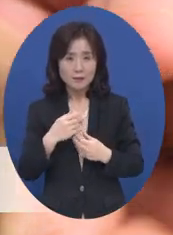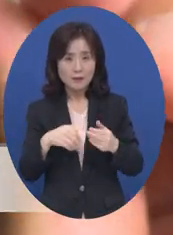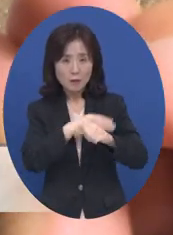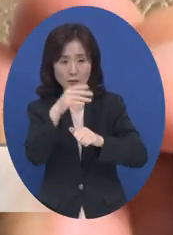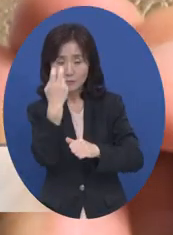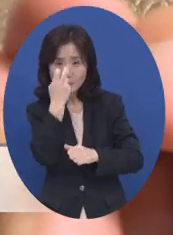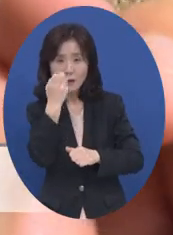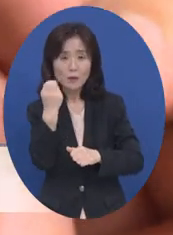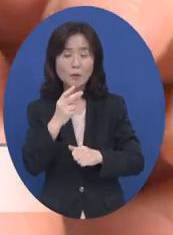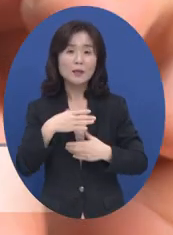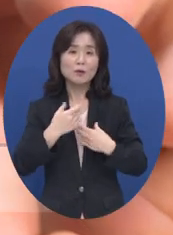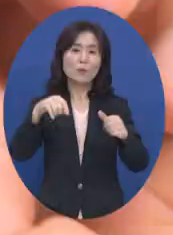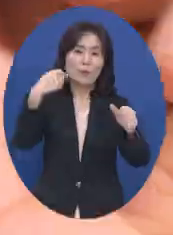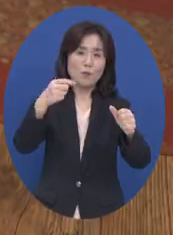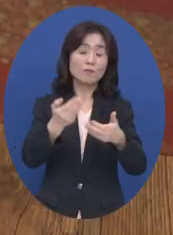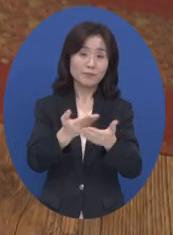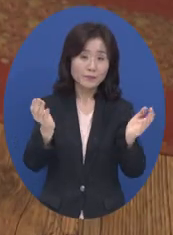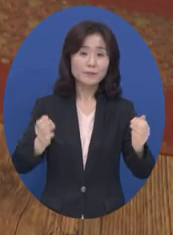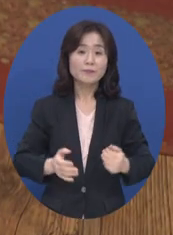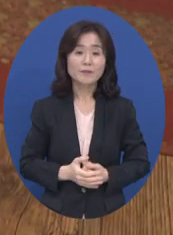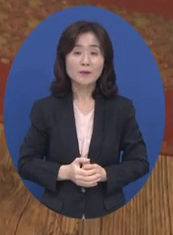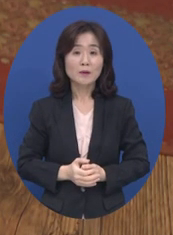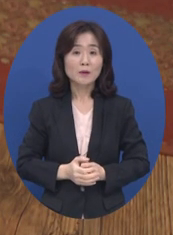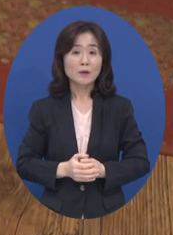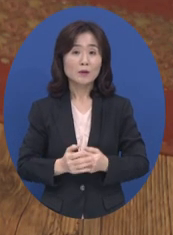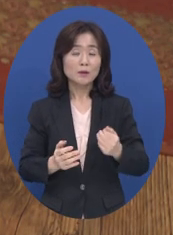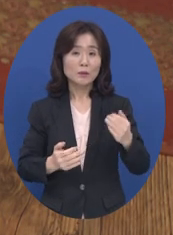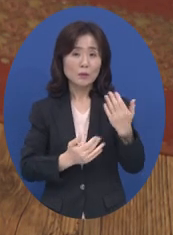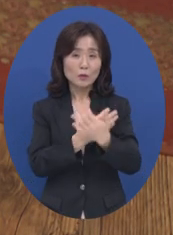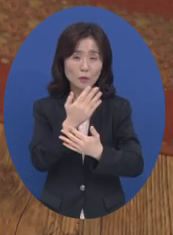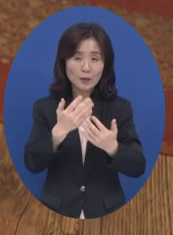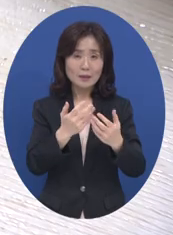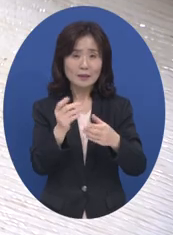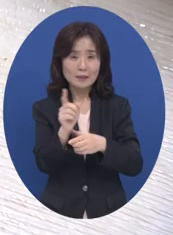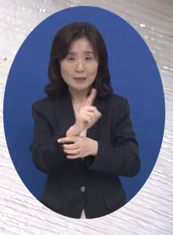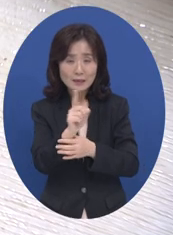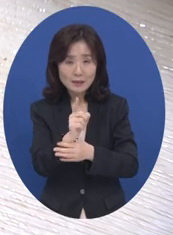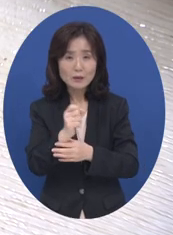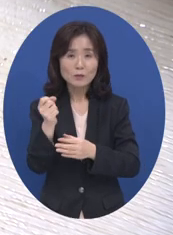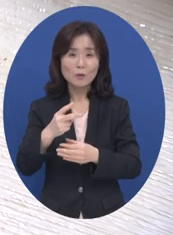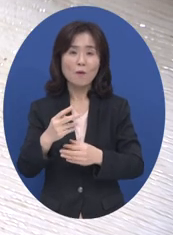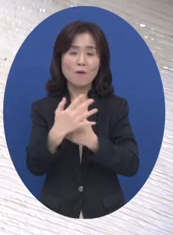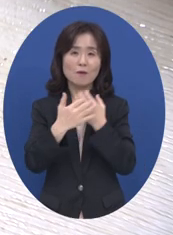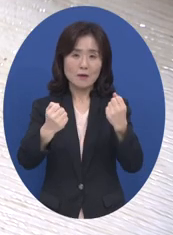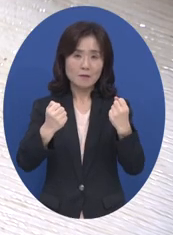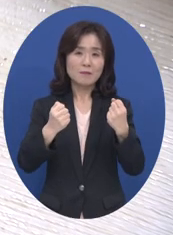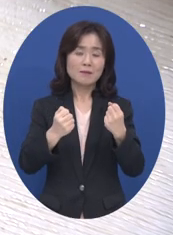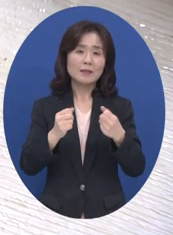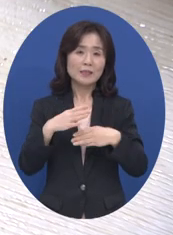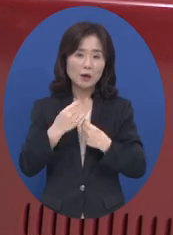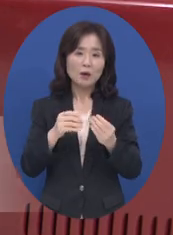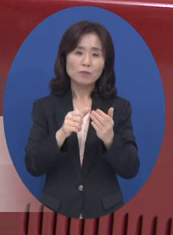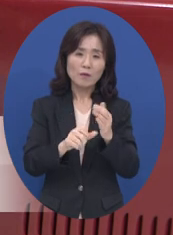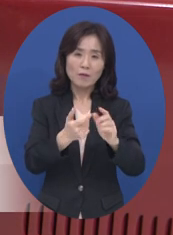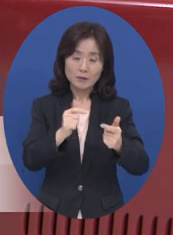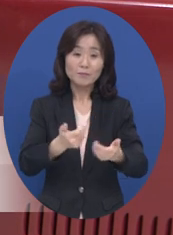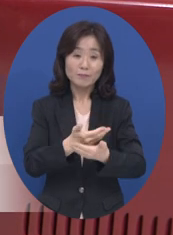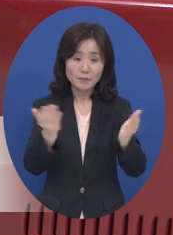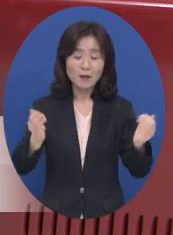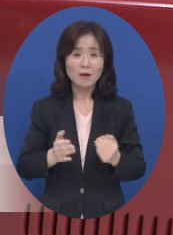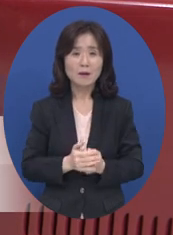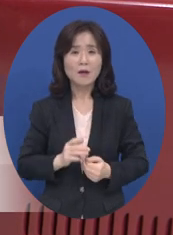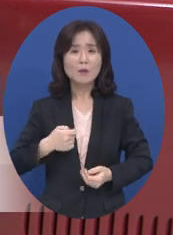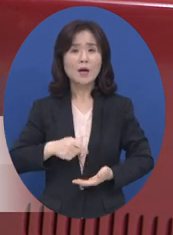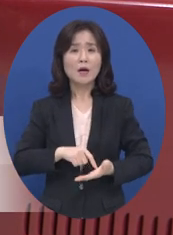안전 교육을 해 줍니다 소화기와 건강 약품 등 안전용품 도 나눠줍니다 아노 계엄령 것보다